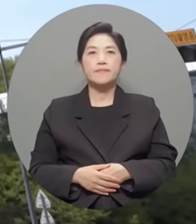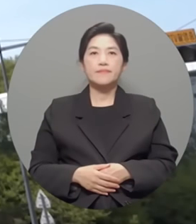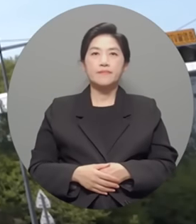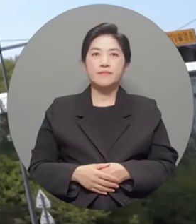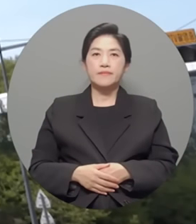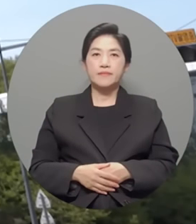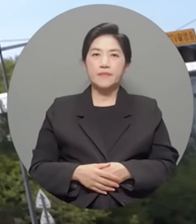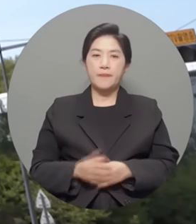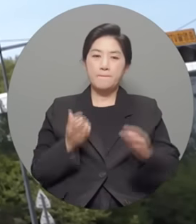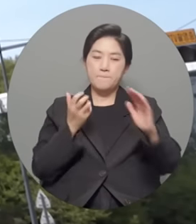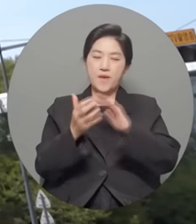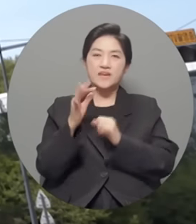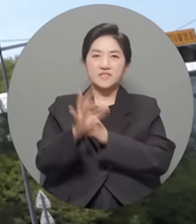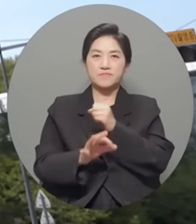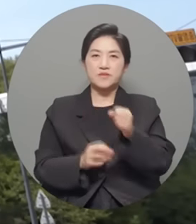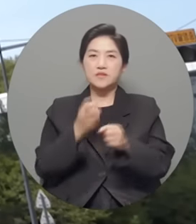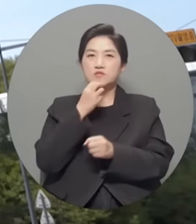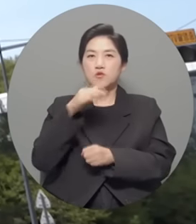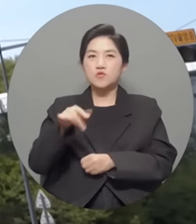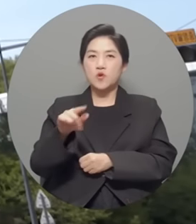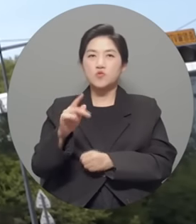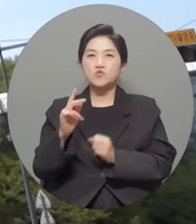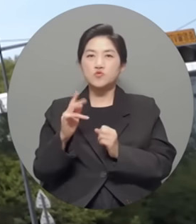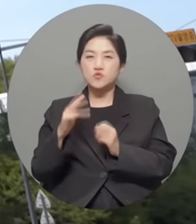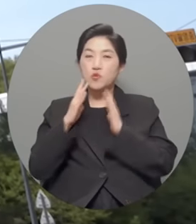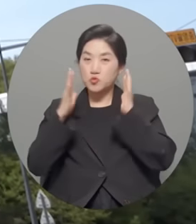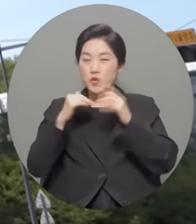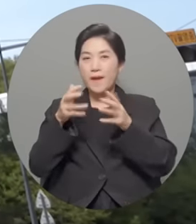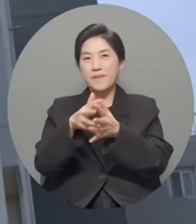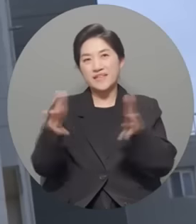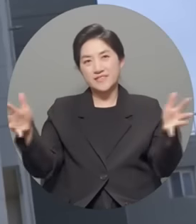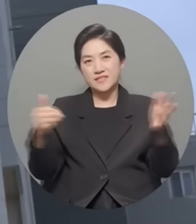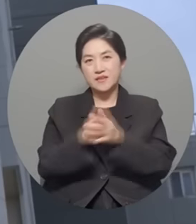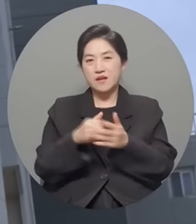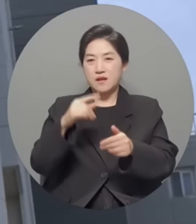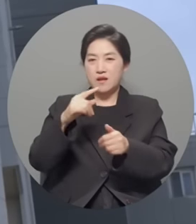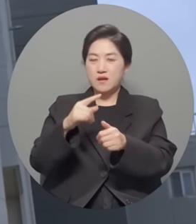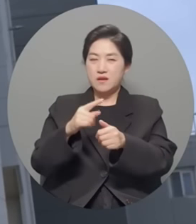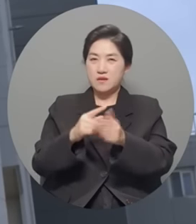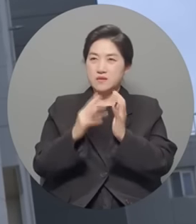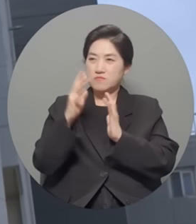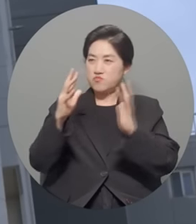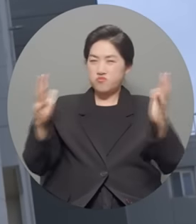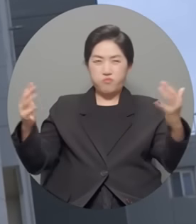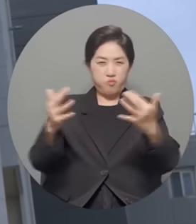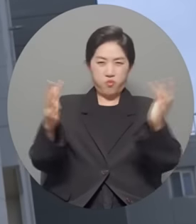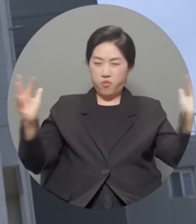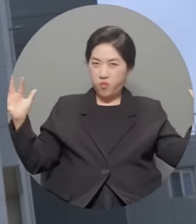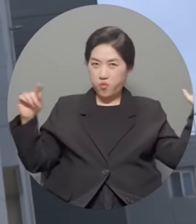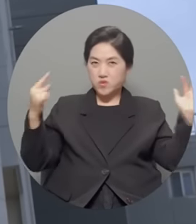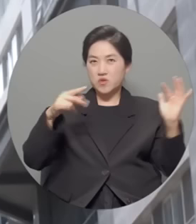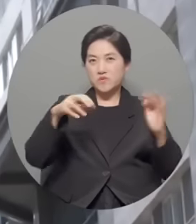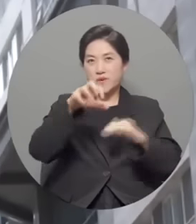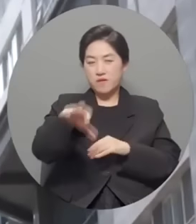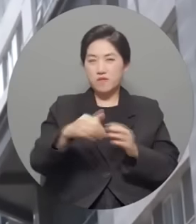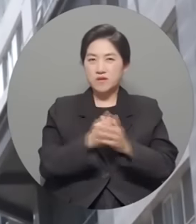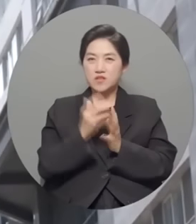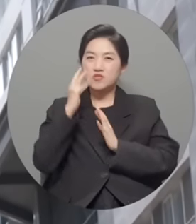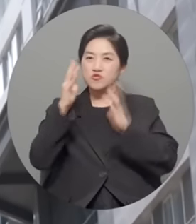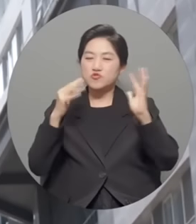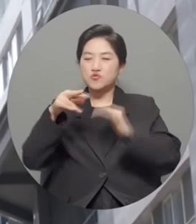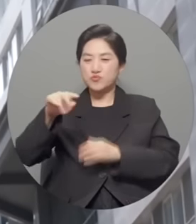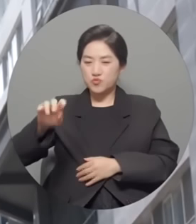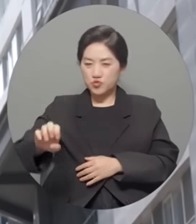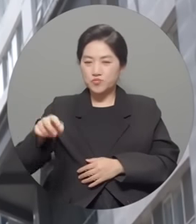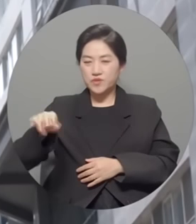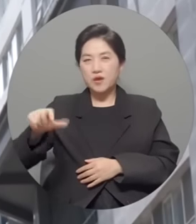입주 10년 차를 맞은 서울 서초구의 한 아파트. 자연 녹지로 둘러싸인 1200세대, 이른바 강남 숲세권 노른자위